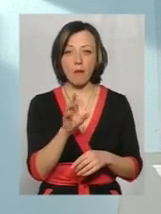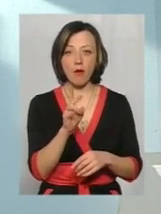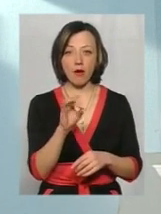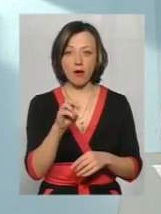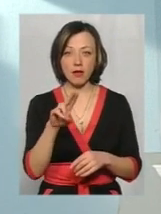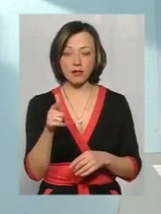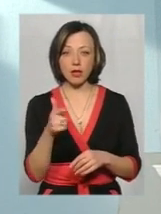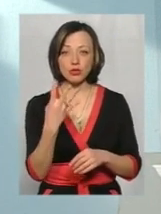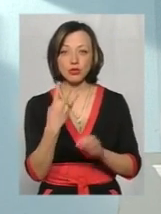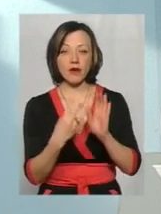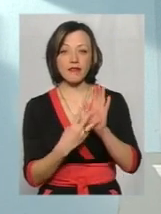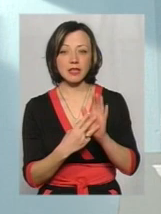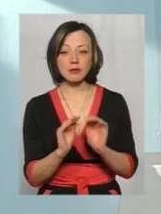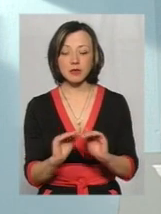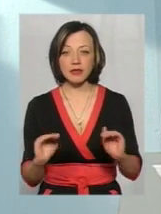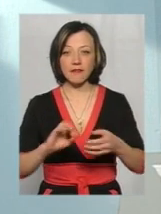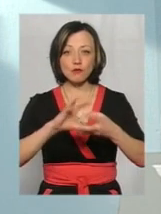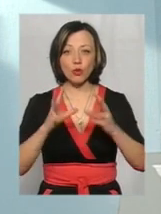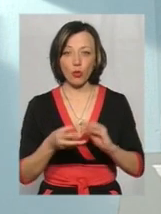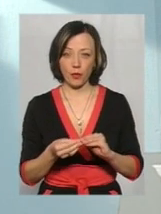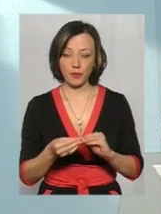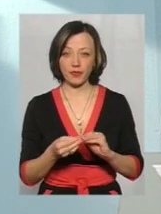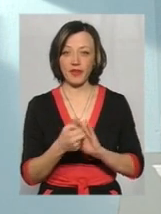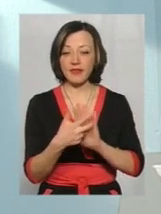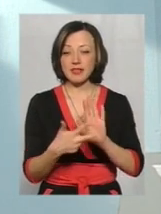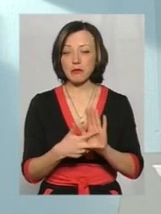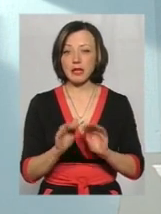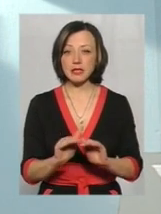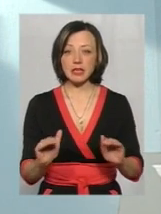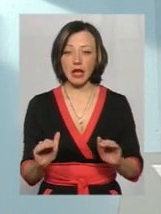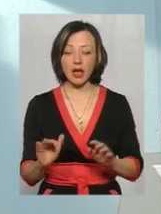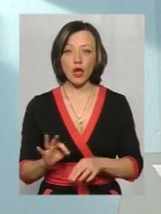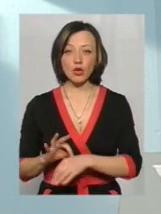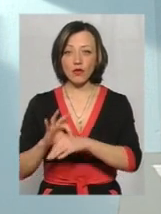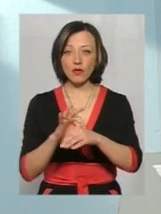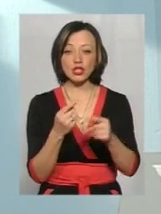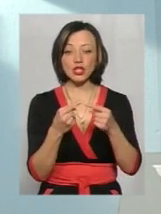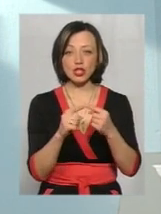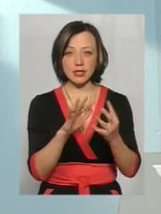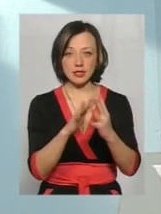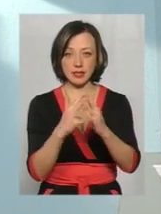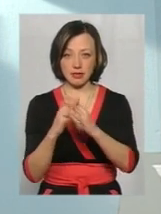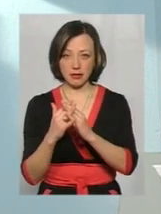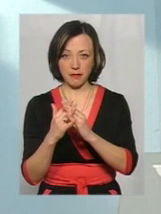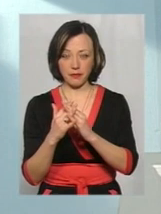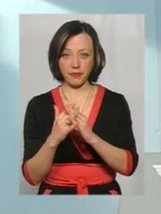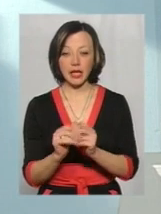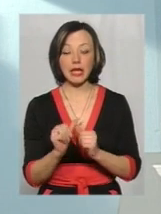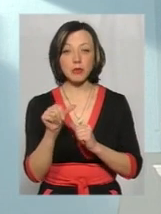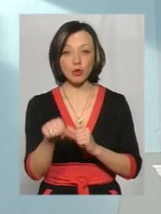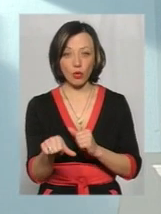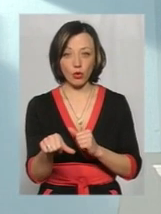навчається 48 учнів всього. 18 учнів довозиться із інших населених пунктів. Крім